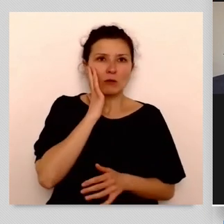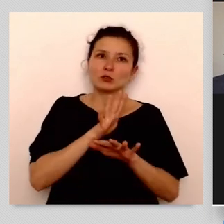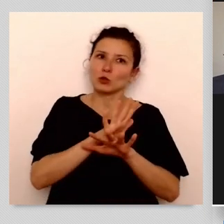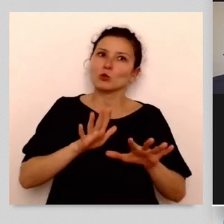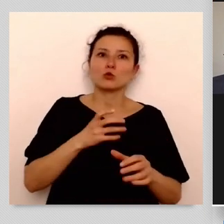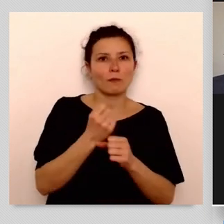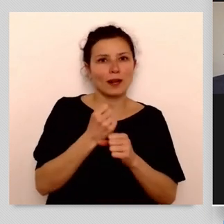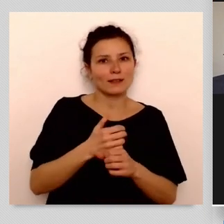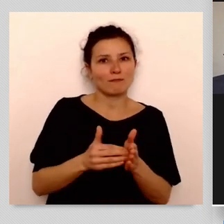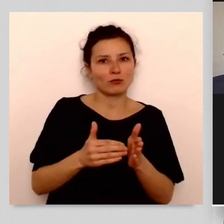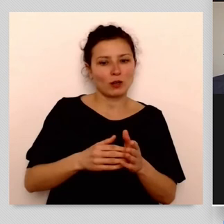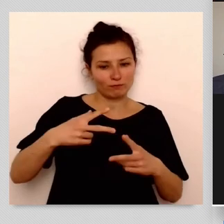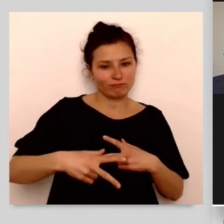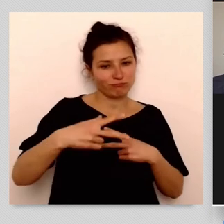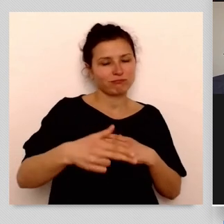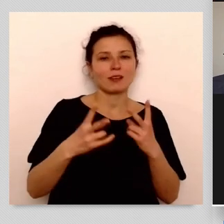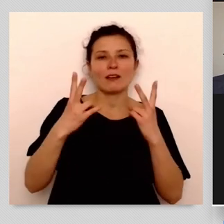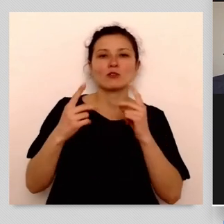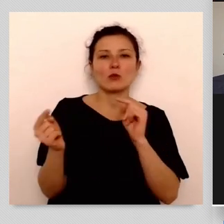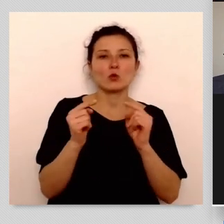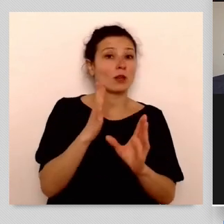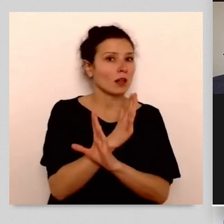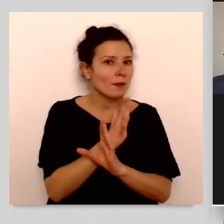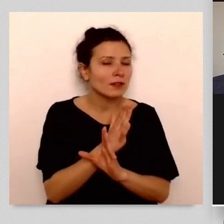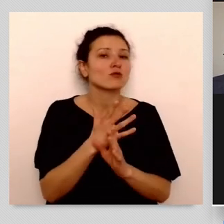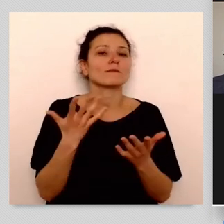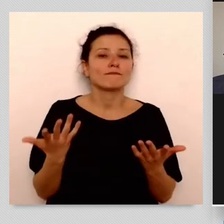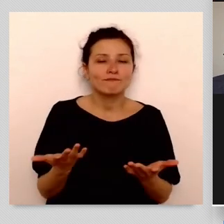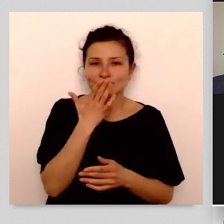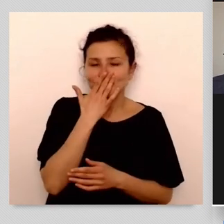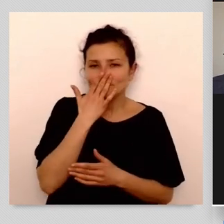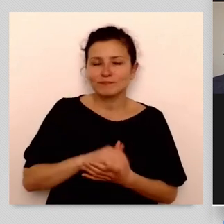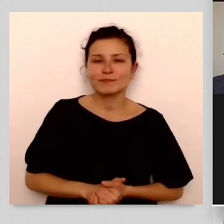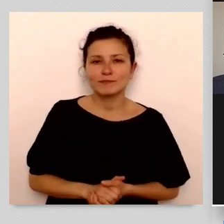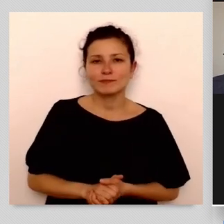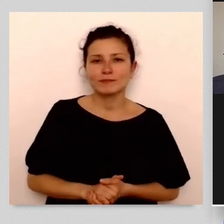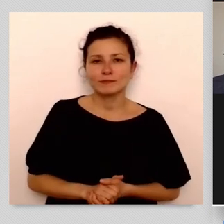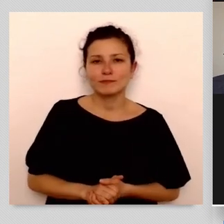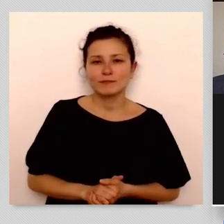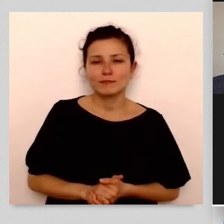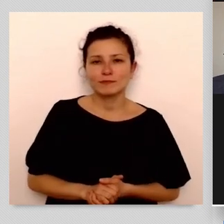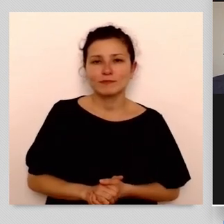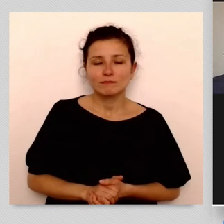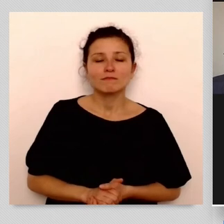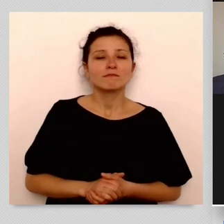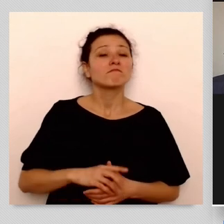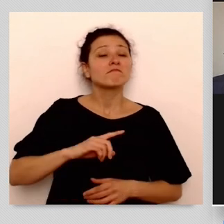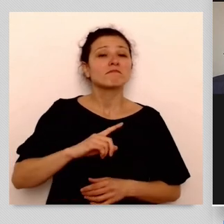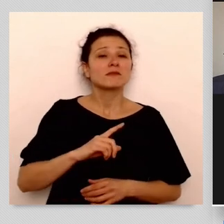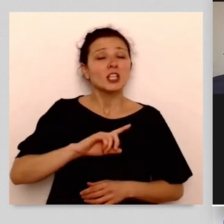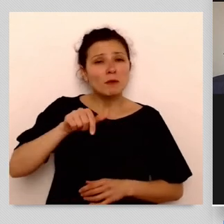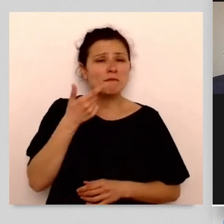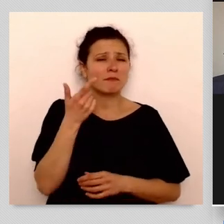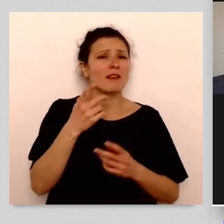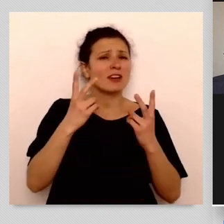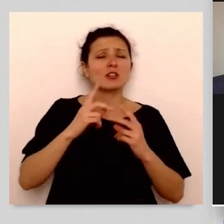Ważne, aby ta dyskusja klimatyczna odbywała się w takim mocno realpolitycznym sosie, abyśmy sobie z tego naprawdę też